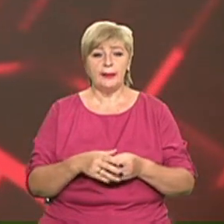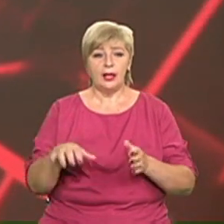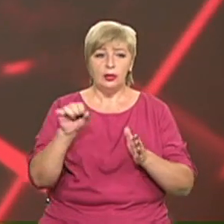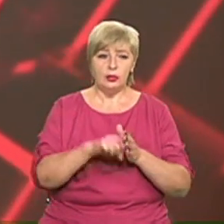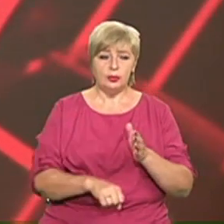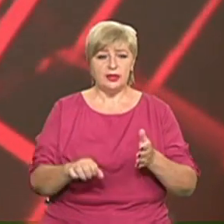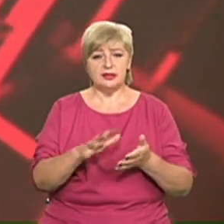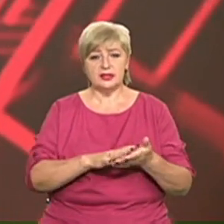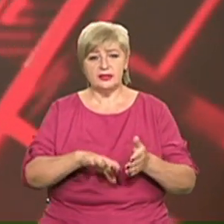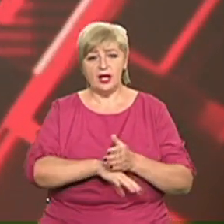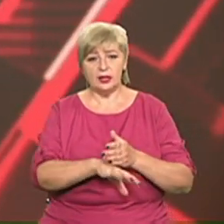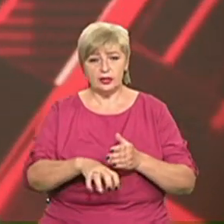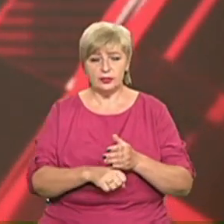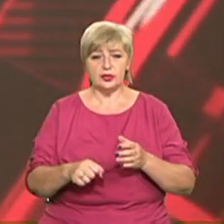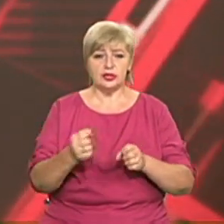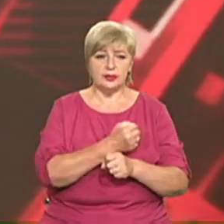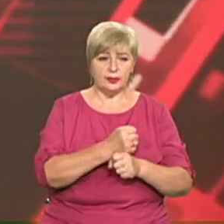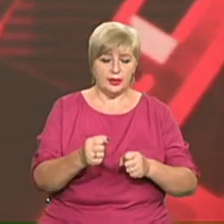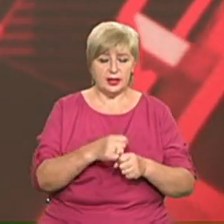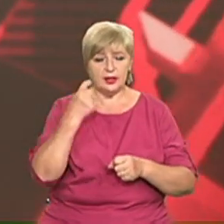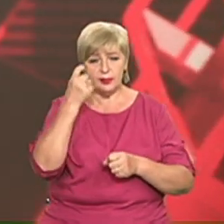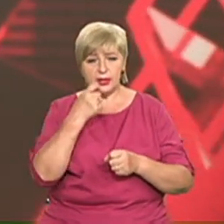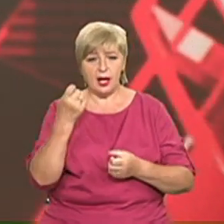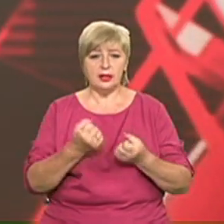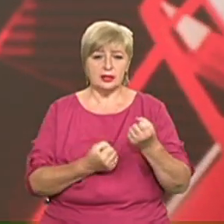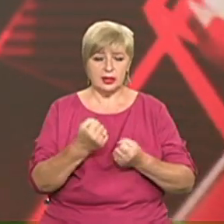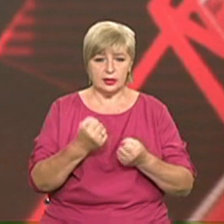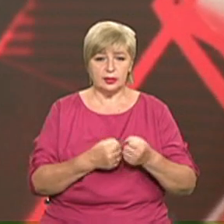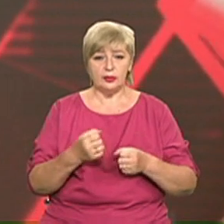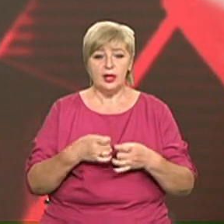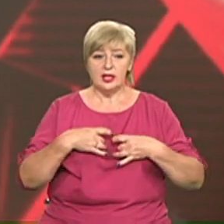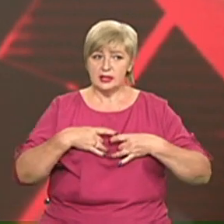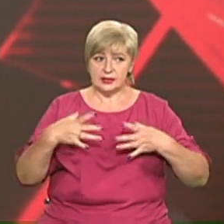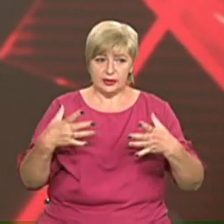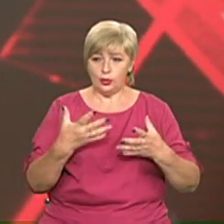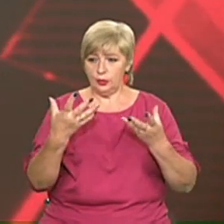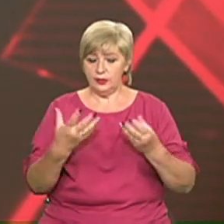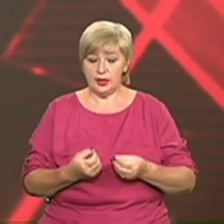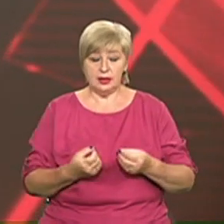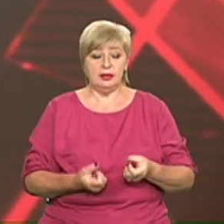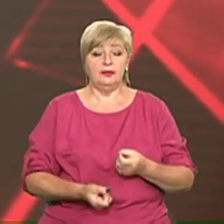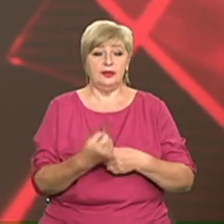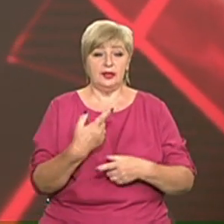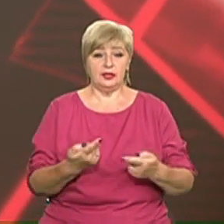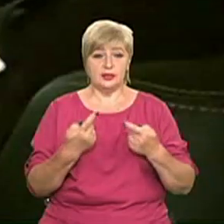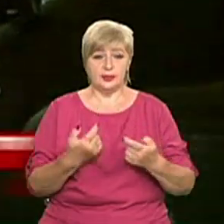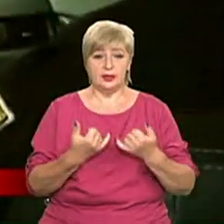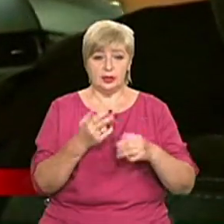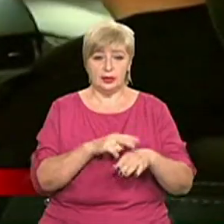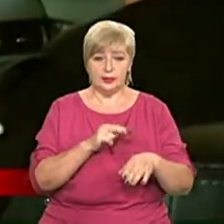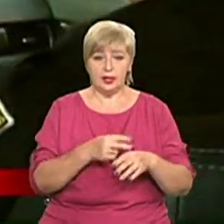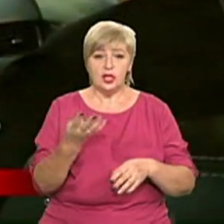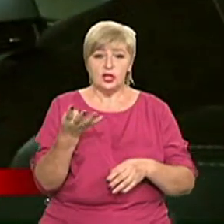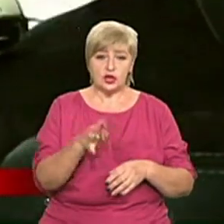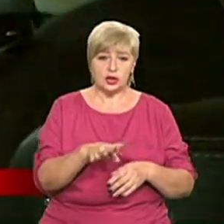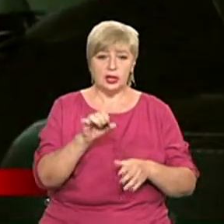Убивства, грабежі, бійки, ДТП та п'яні за кермом. Святкові вихідні виявились плідними для поліцейських Дніпропетровщини. 4 вбивства,